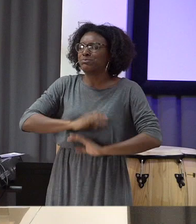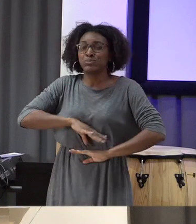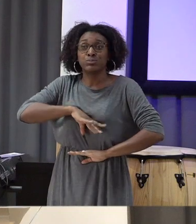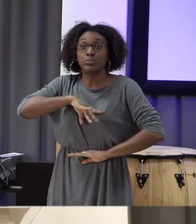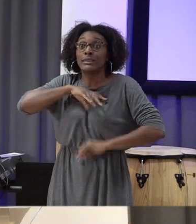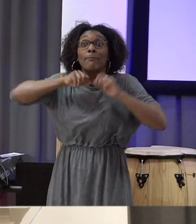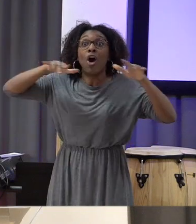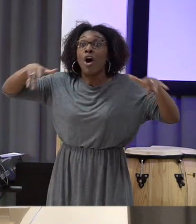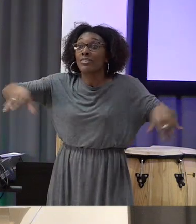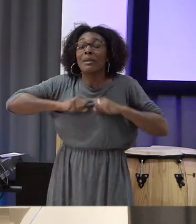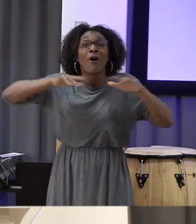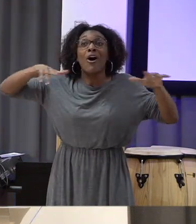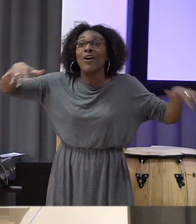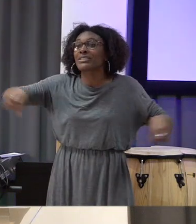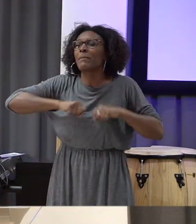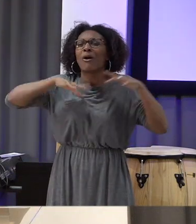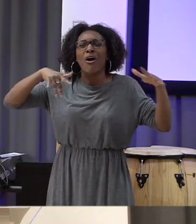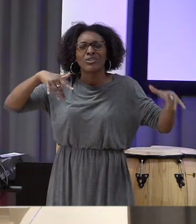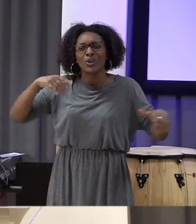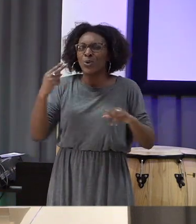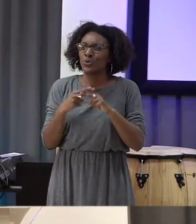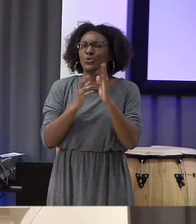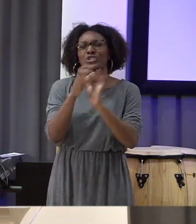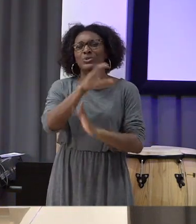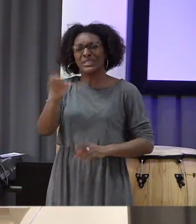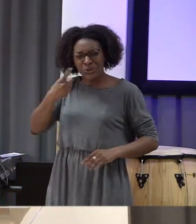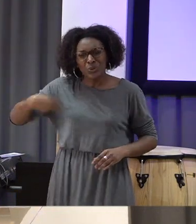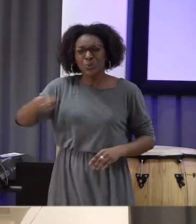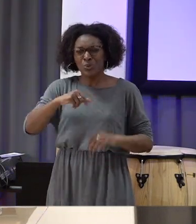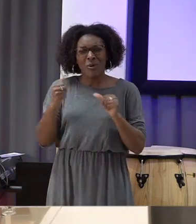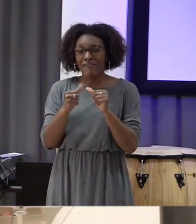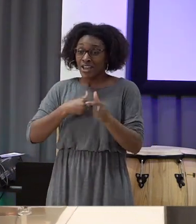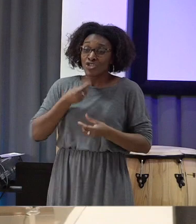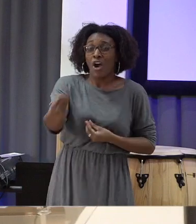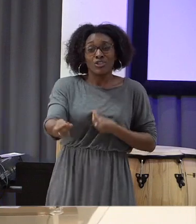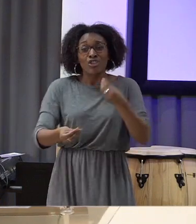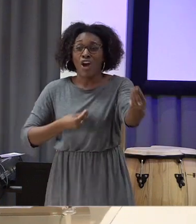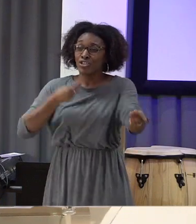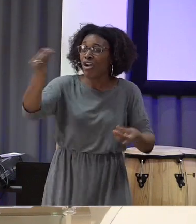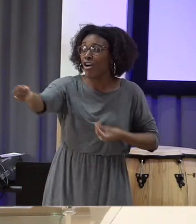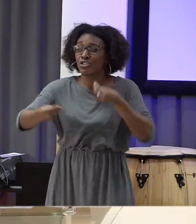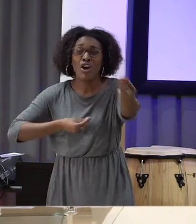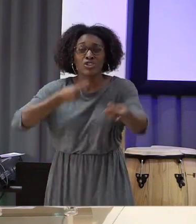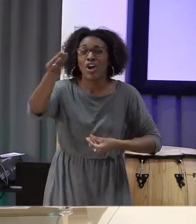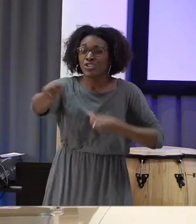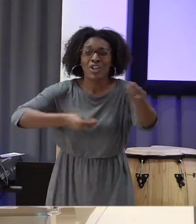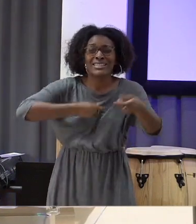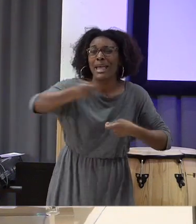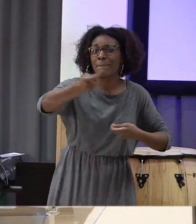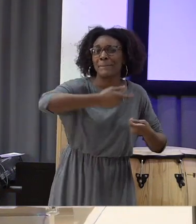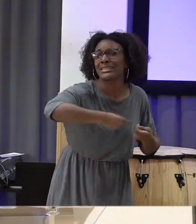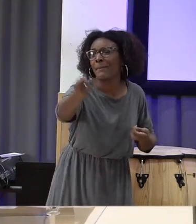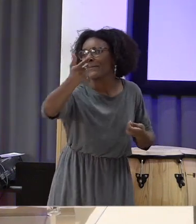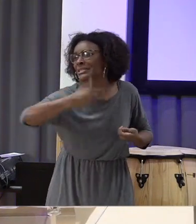déborder dans le nom puissant de Jésus-Christ. Et que nous puissions, Seigneur, le transmettre à d'autres par ta parole, par